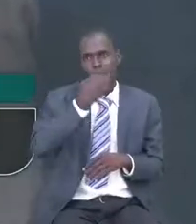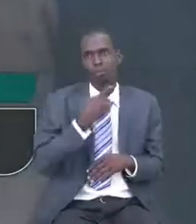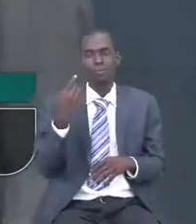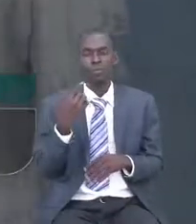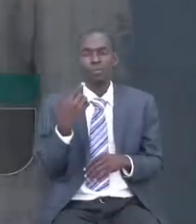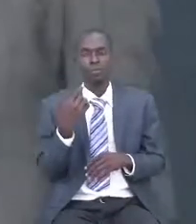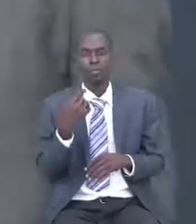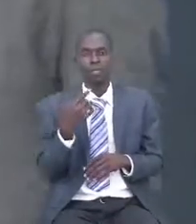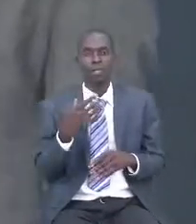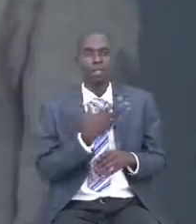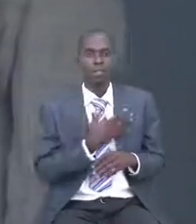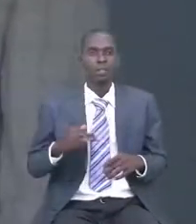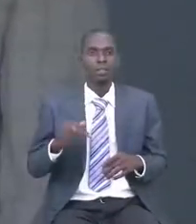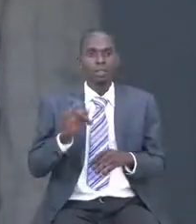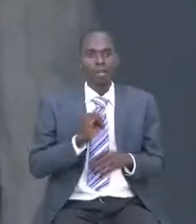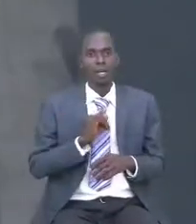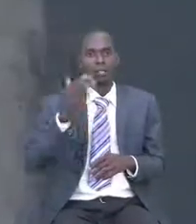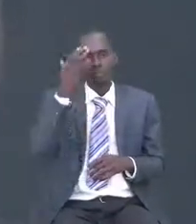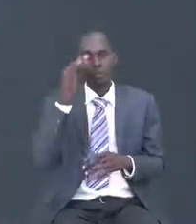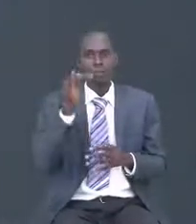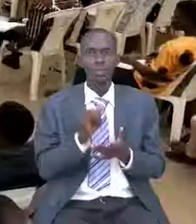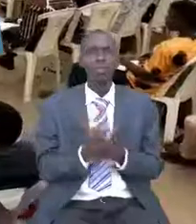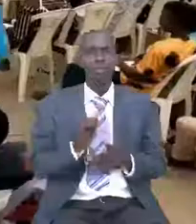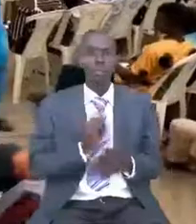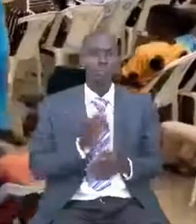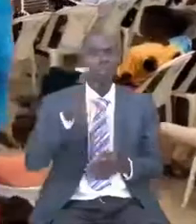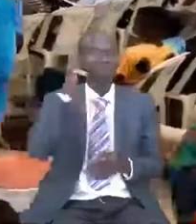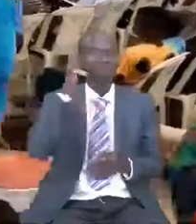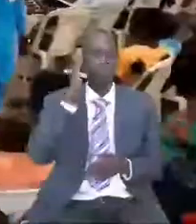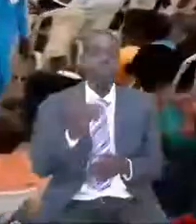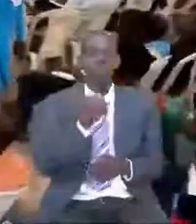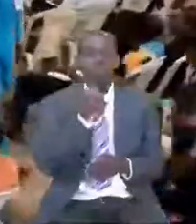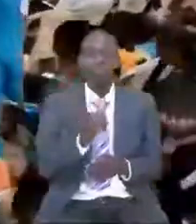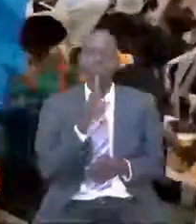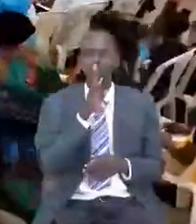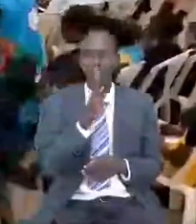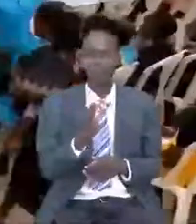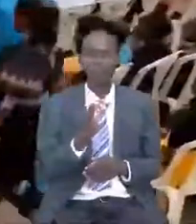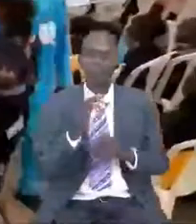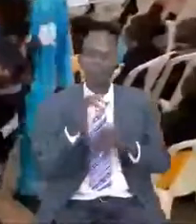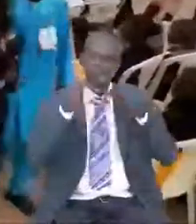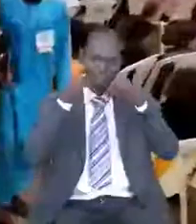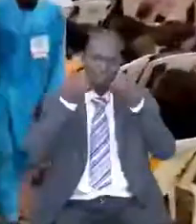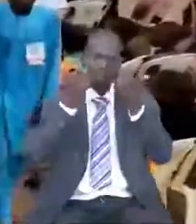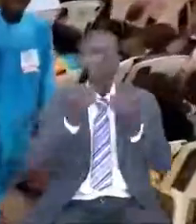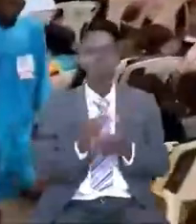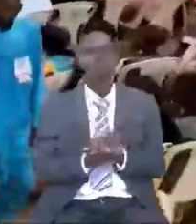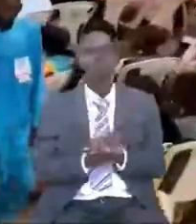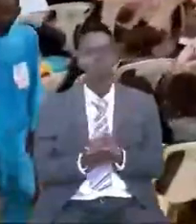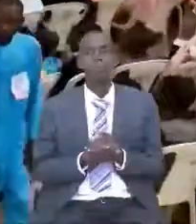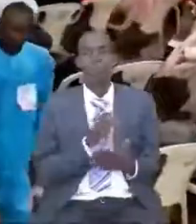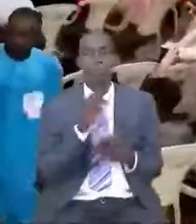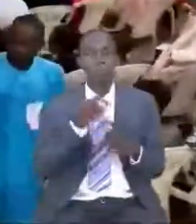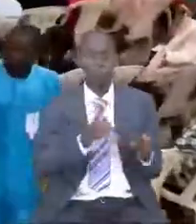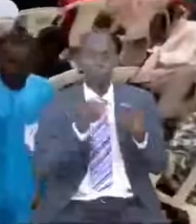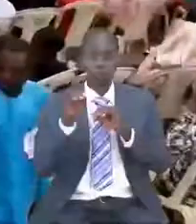ne serai point confus. Je sais que je ne serai point confus. Alors, quand vous fixez